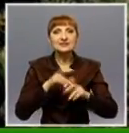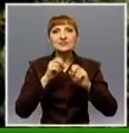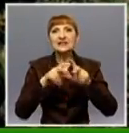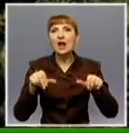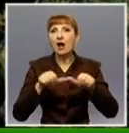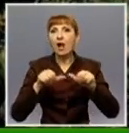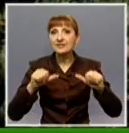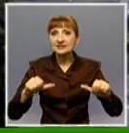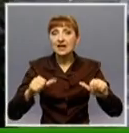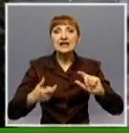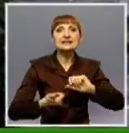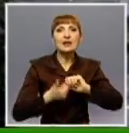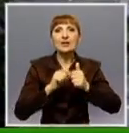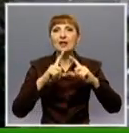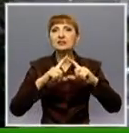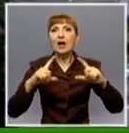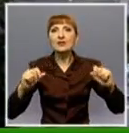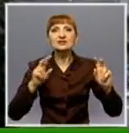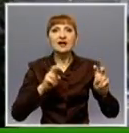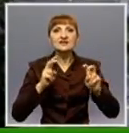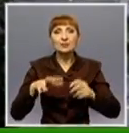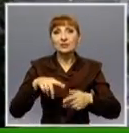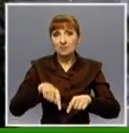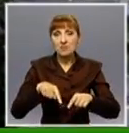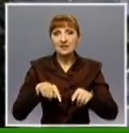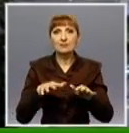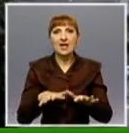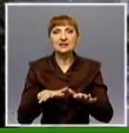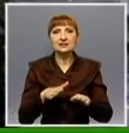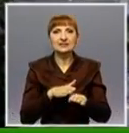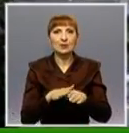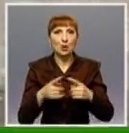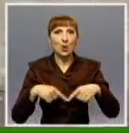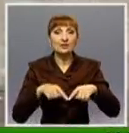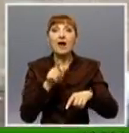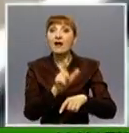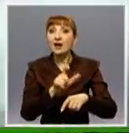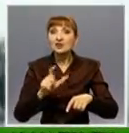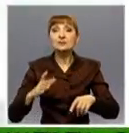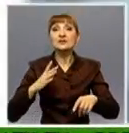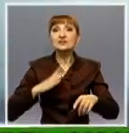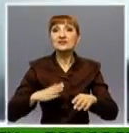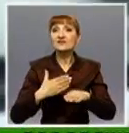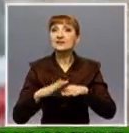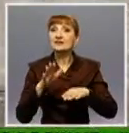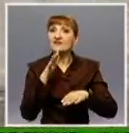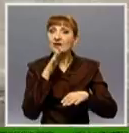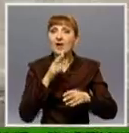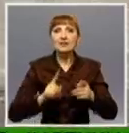комиссия. Заменой табличек на зданиях будут заниматься местные исполнительные органы. Горожанам же придется выделить время на